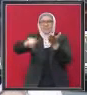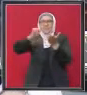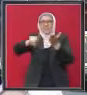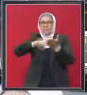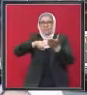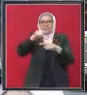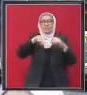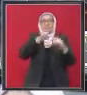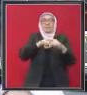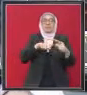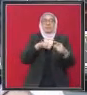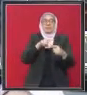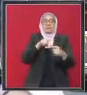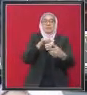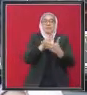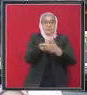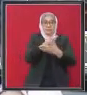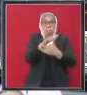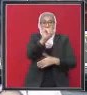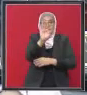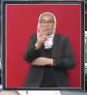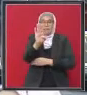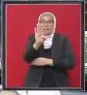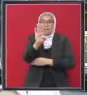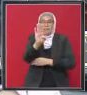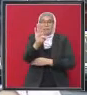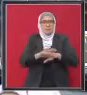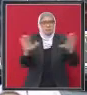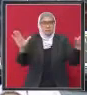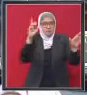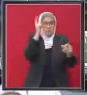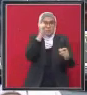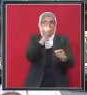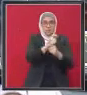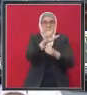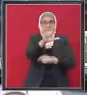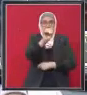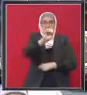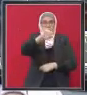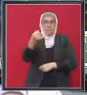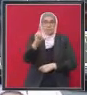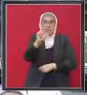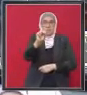Mahu Menteri, balik Yang Mahu Menteri. We're not going to keep it at 50 million.